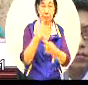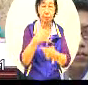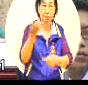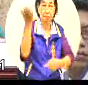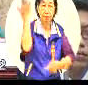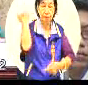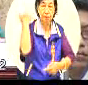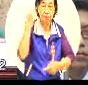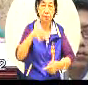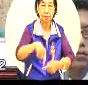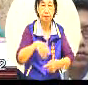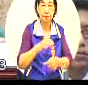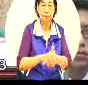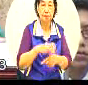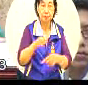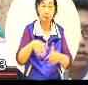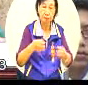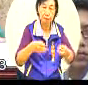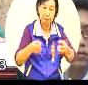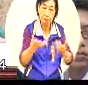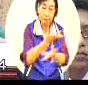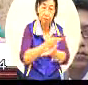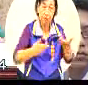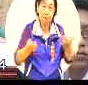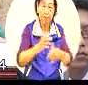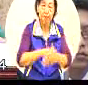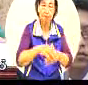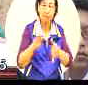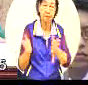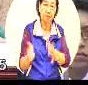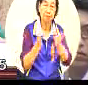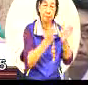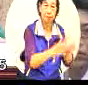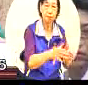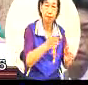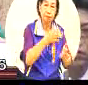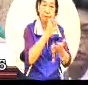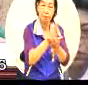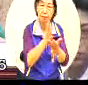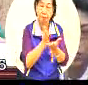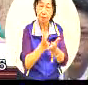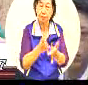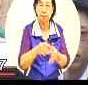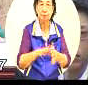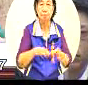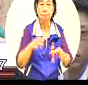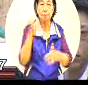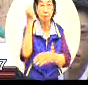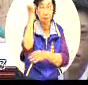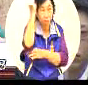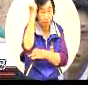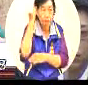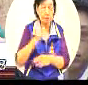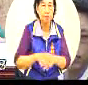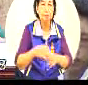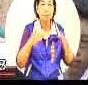那我们现在正在积极洽商当中。 那除了旗津还有哪里呢？高雄市预计有几处，然后会有多少的住户？ 这个有很多，像